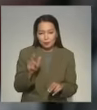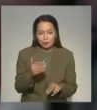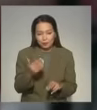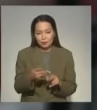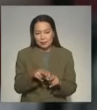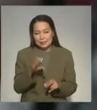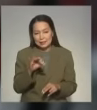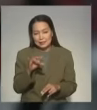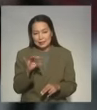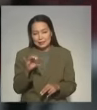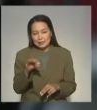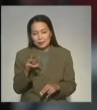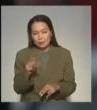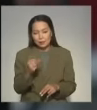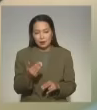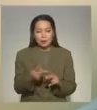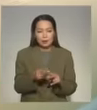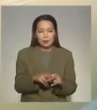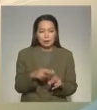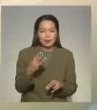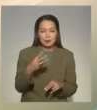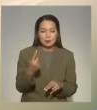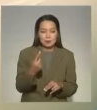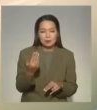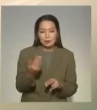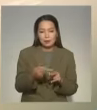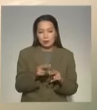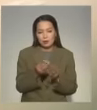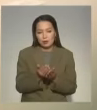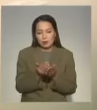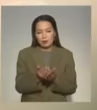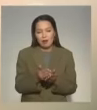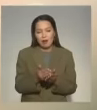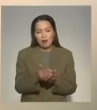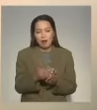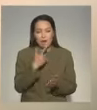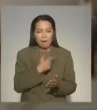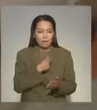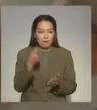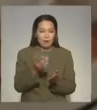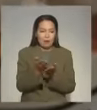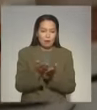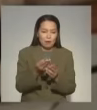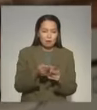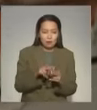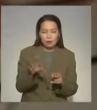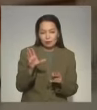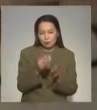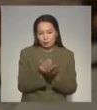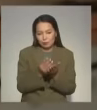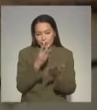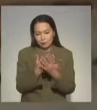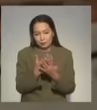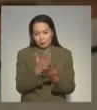Сикисима. Также среди работ бронепалубный крейсер первого ранга «Аскольд» и «Боярин», броненосец «Бородино» и князь Потемкин «Таврический». Свои